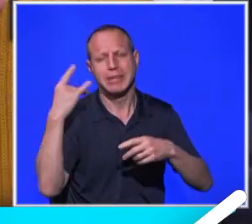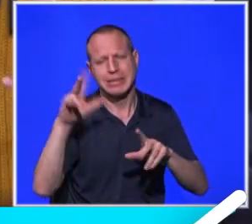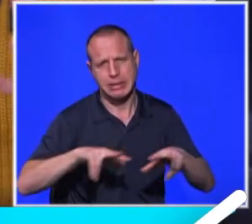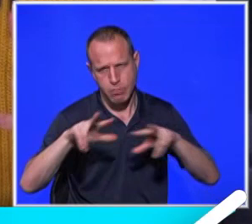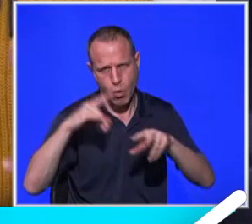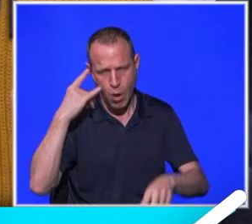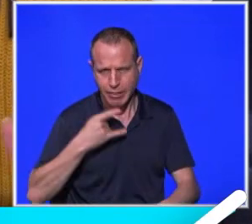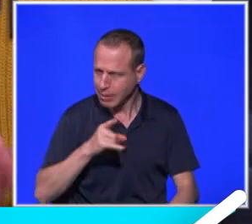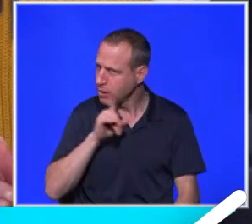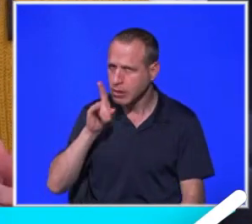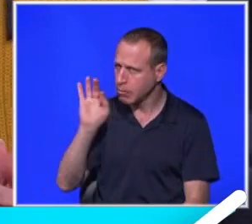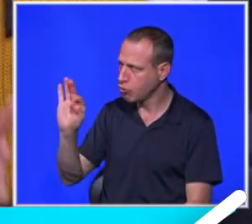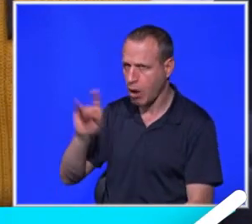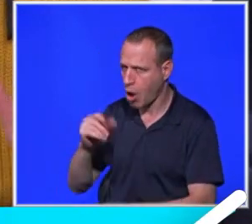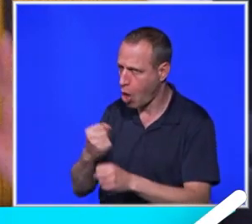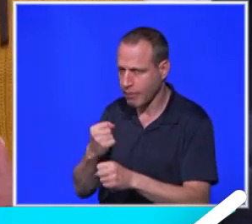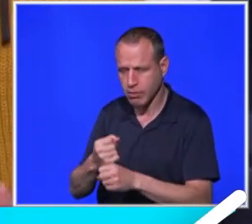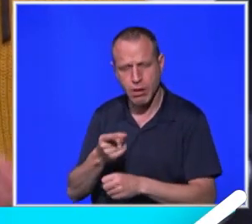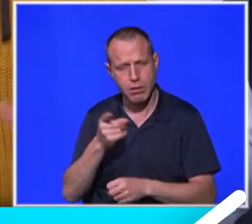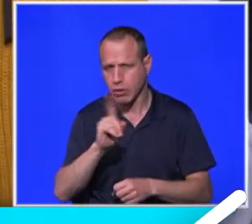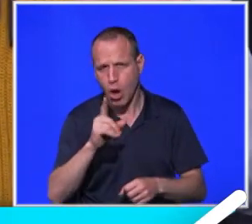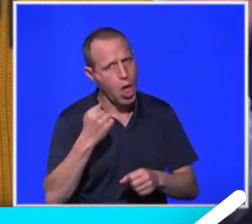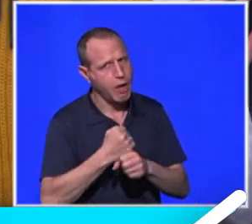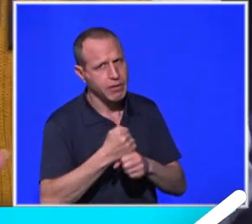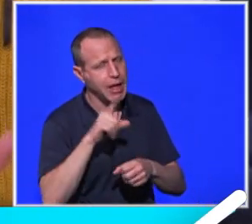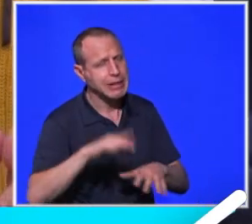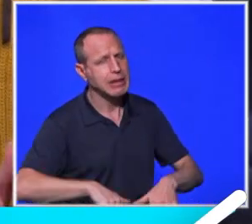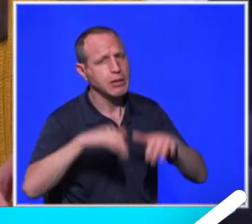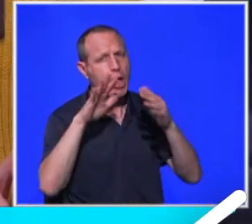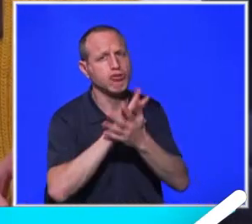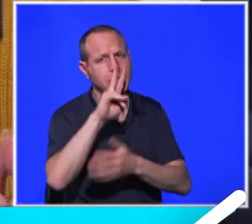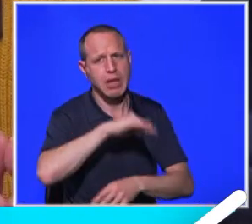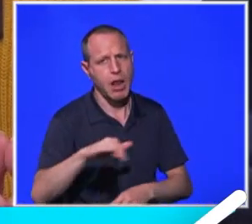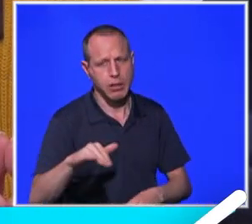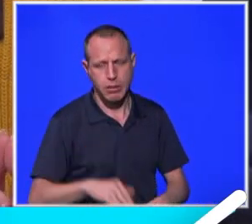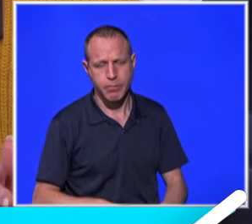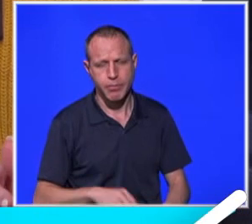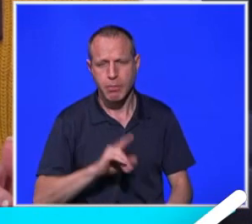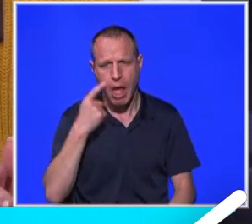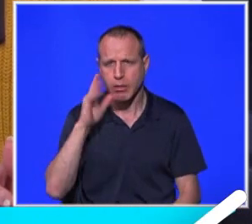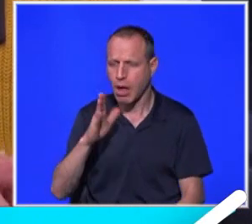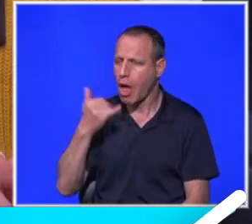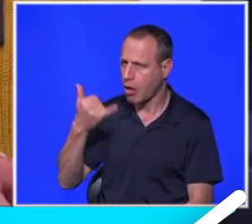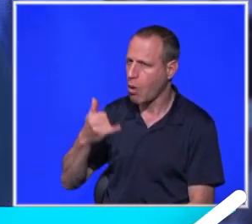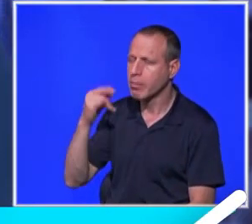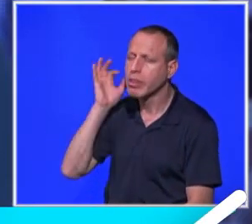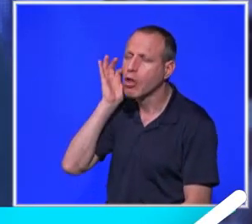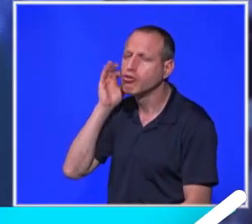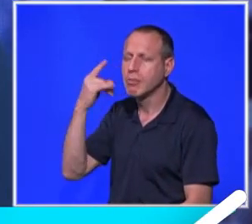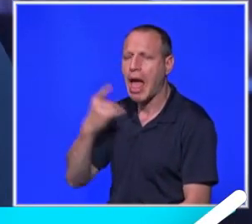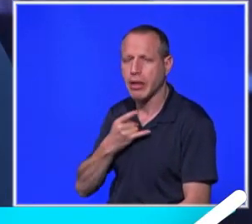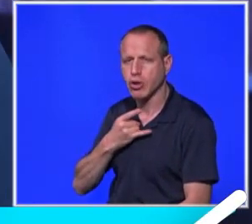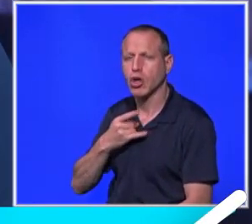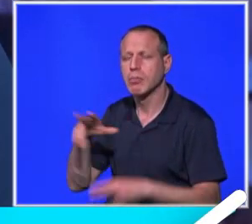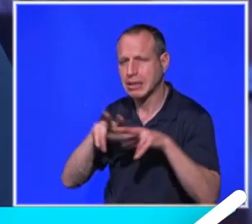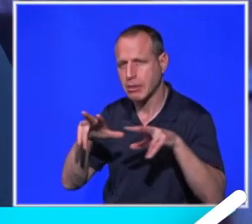צריך... אמא שלך לא עבדה. אמא שלי לא עבדה, היא גידלה 12 ילדים, יפה בלי עין הרע. כן. אבל היום הנשים החרדיות עובדות... והיום הנשים החרדיות בציבור